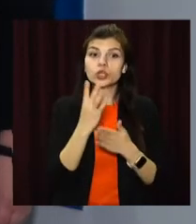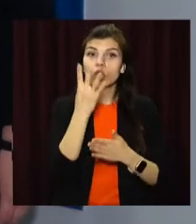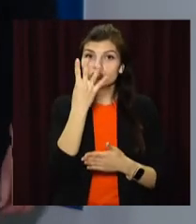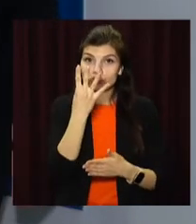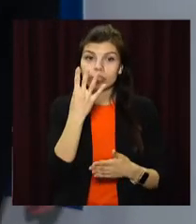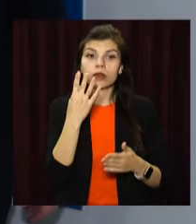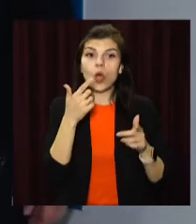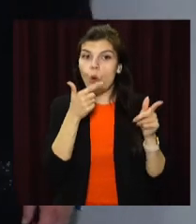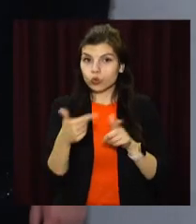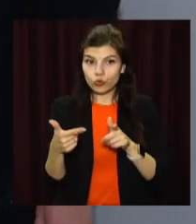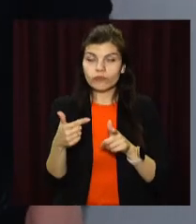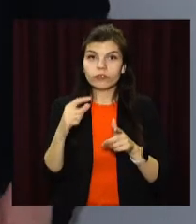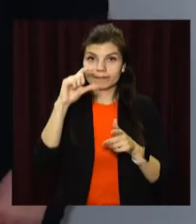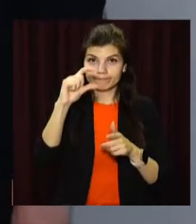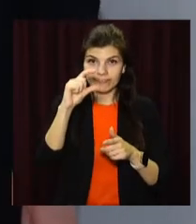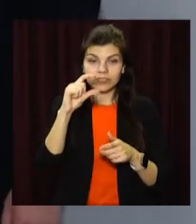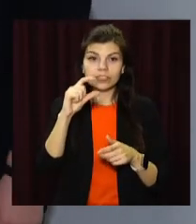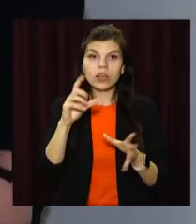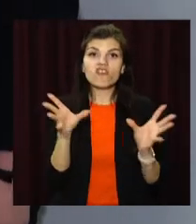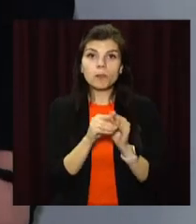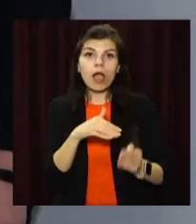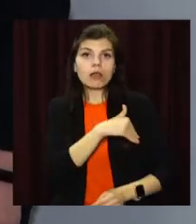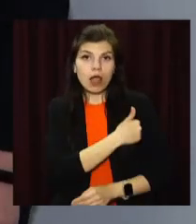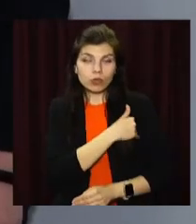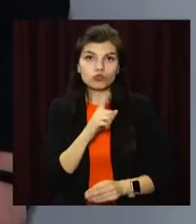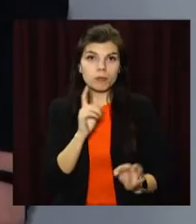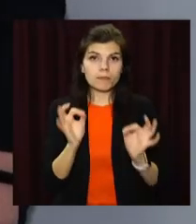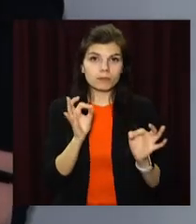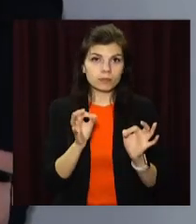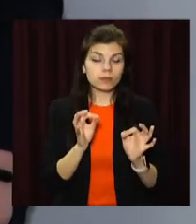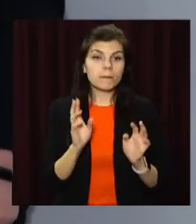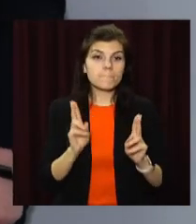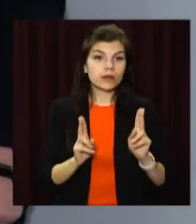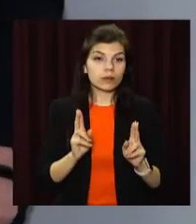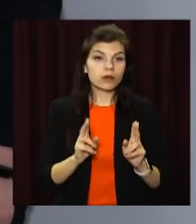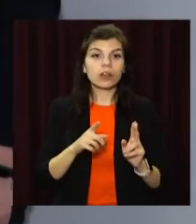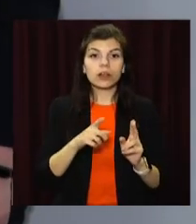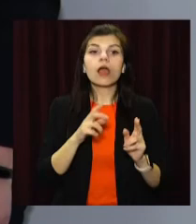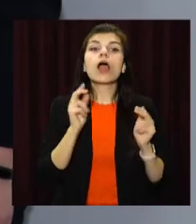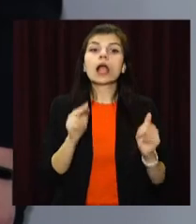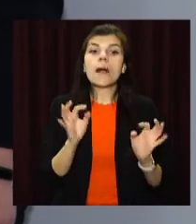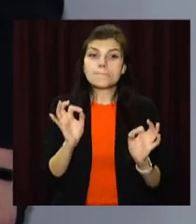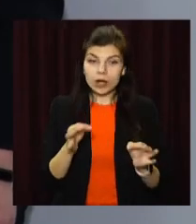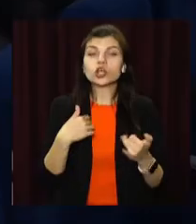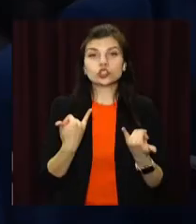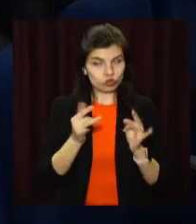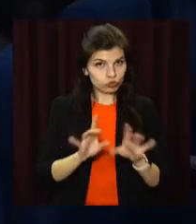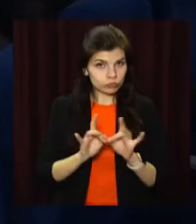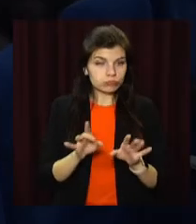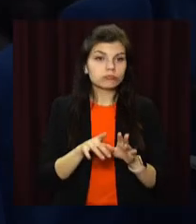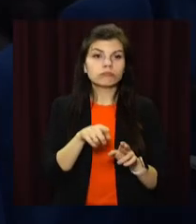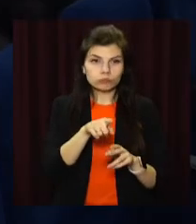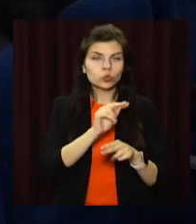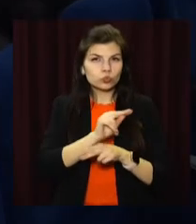элемента подготовленных вместе с градусником. Как размораживать и готовить элементы, сейчас я вам расскажу.